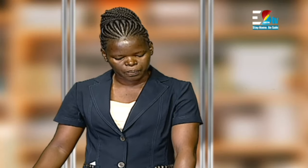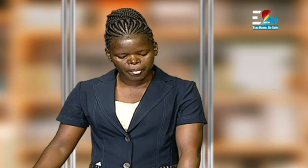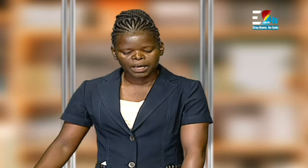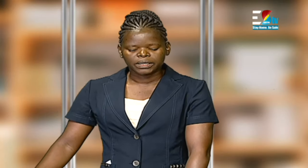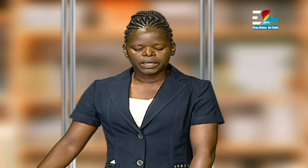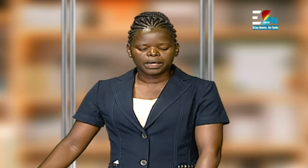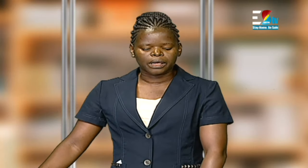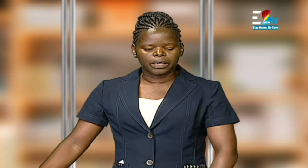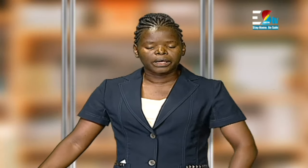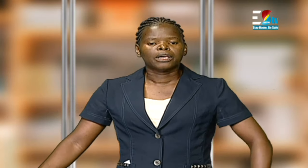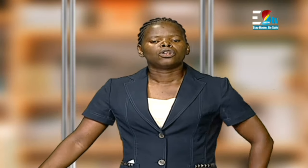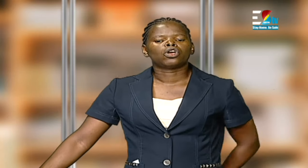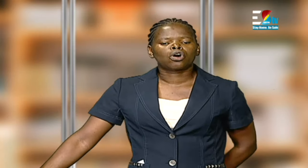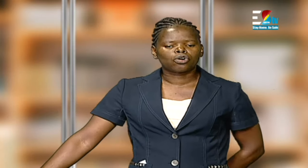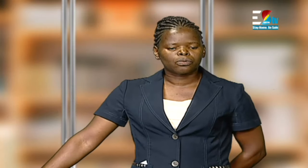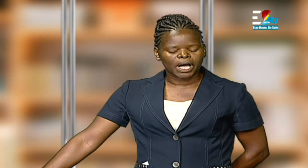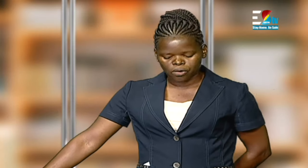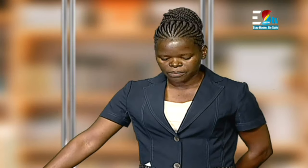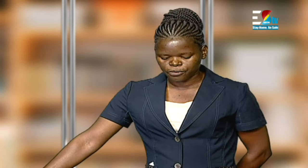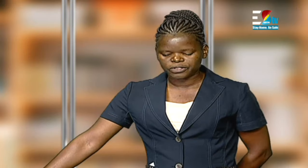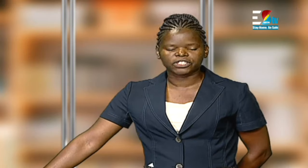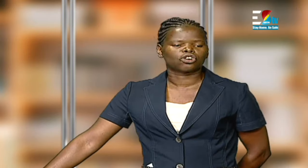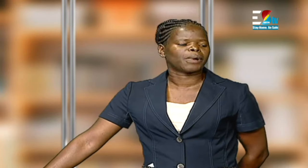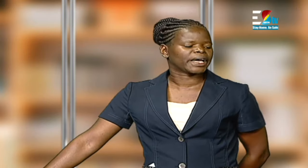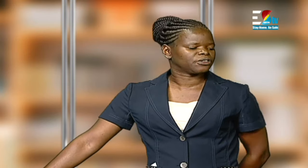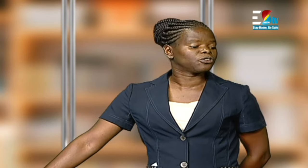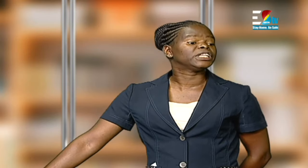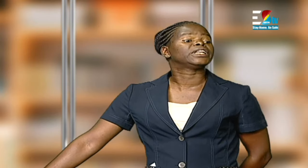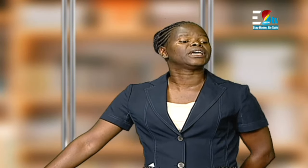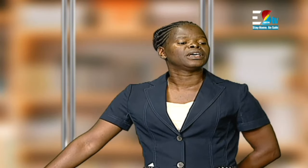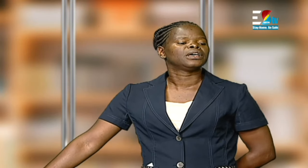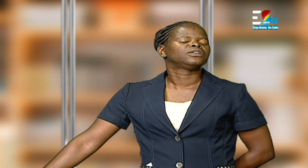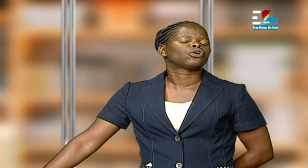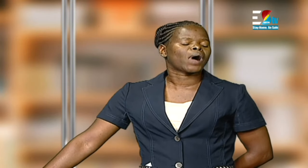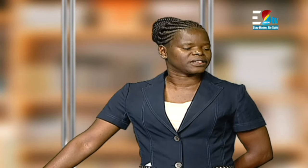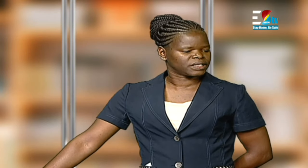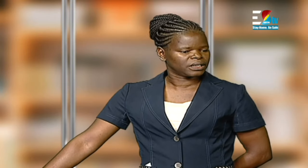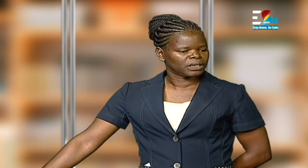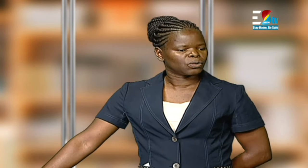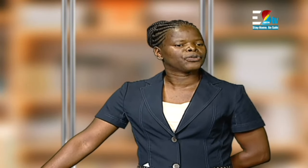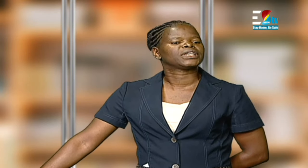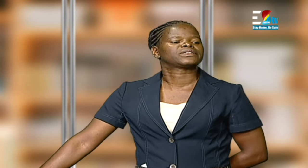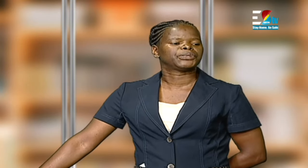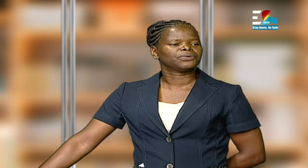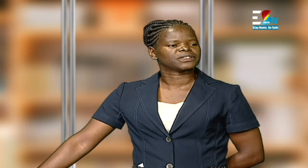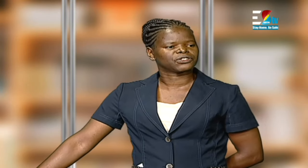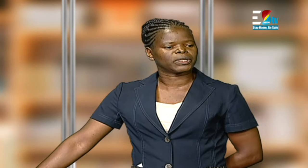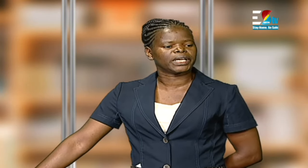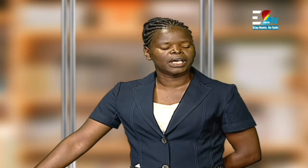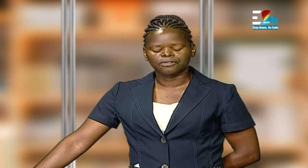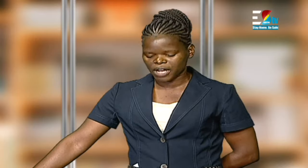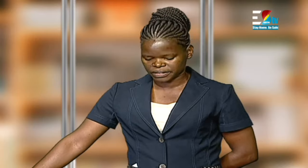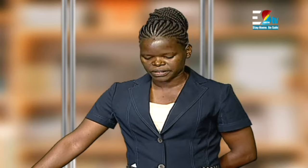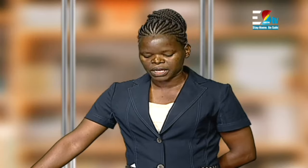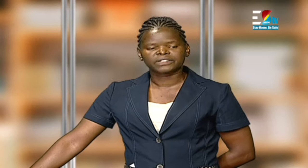B. Lo lokhuluma ke mfundzi njengoba angethulile nokwazi nguye Siphiwe